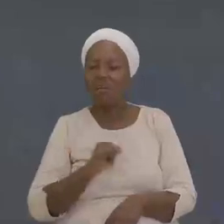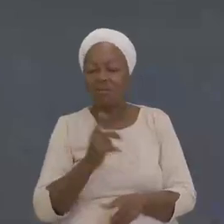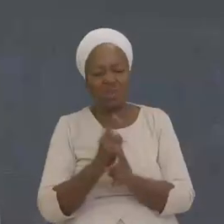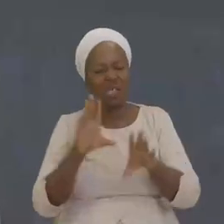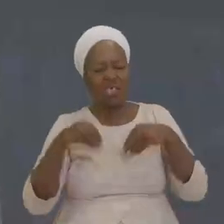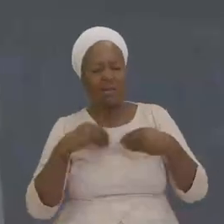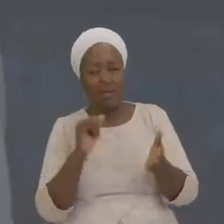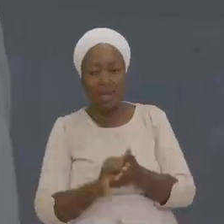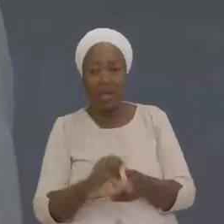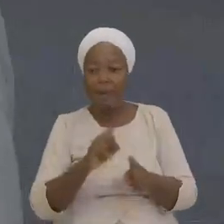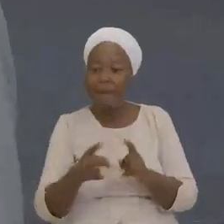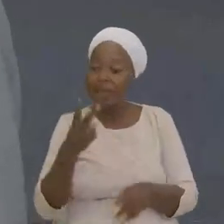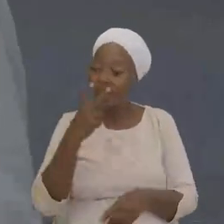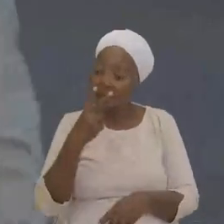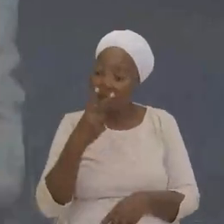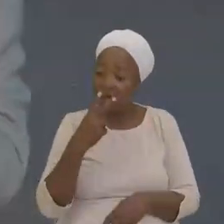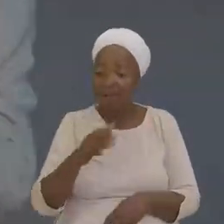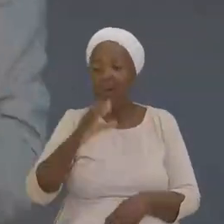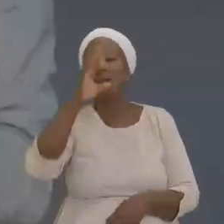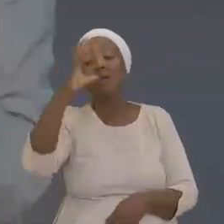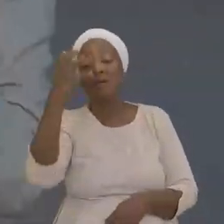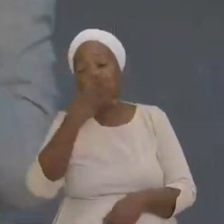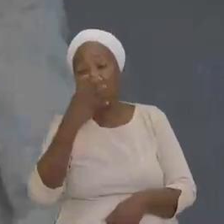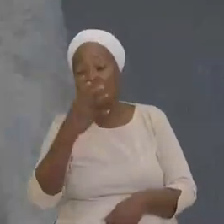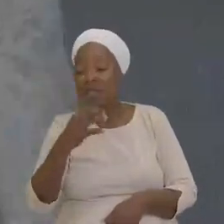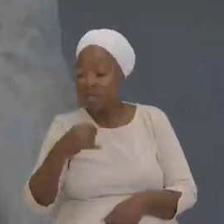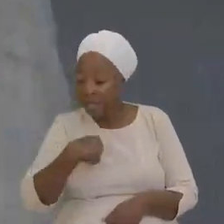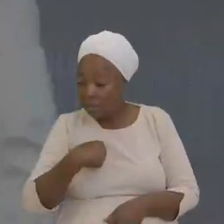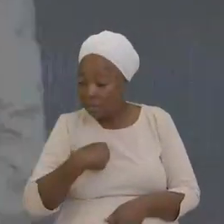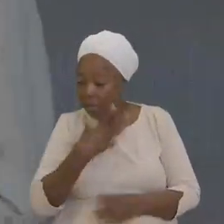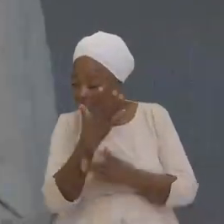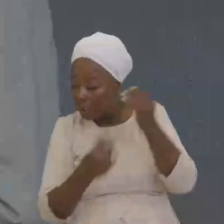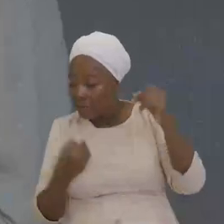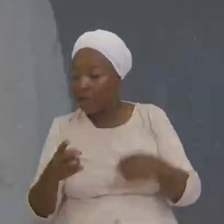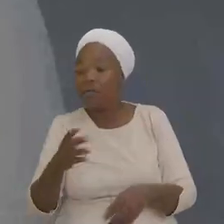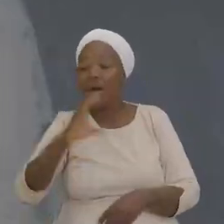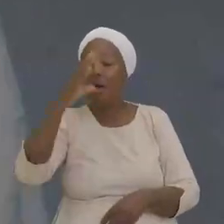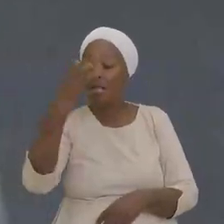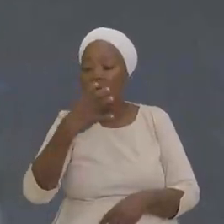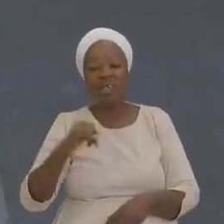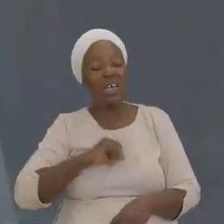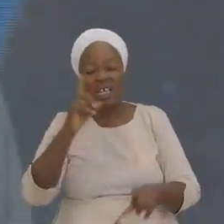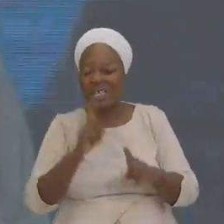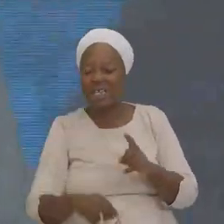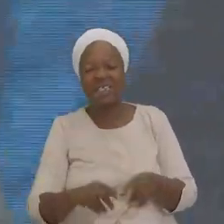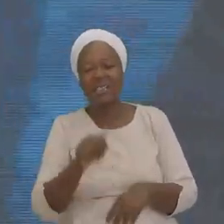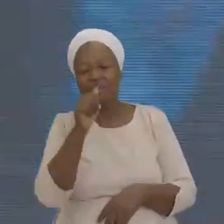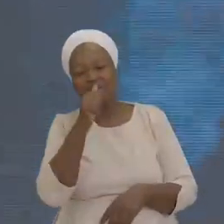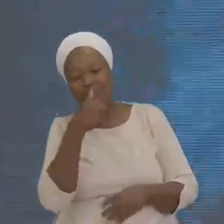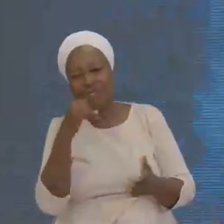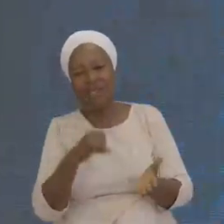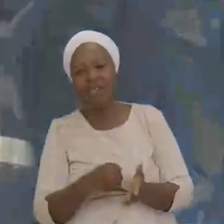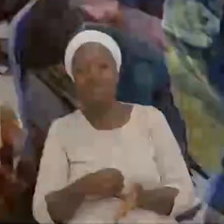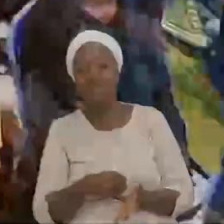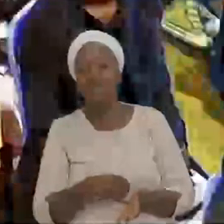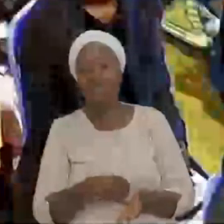Même s'il n'y a pas autre chose, je vais tolérer ça. Mais l'alcool, l'absence d'alcool, vraiment, je ne peux pas accepter